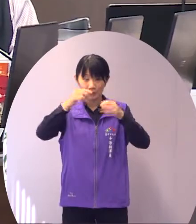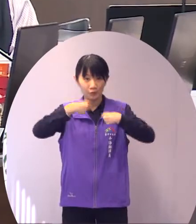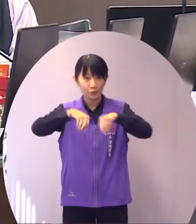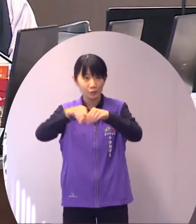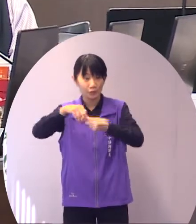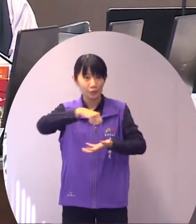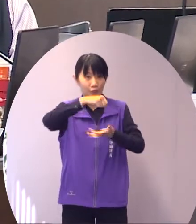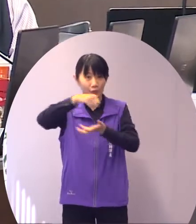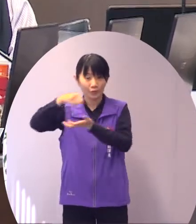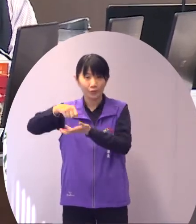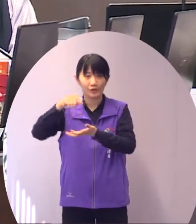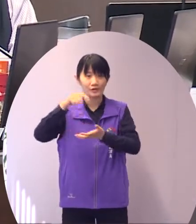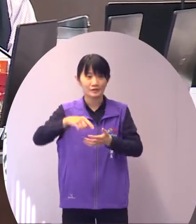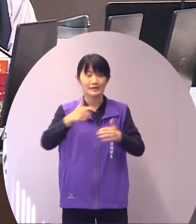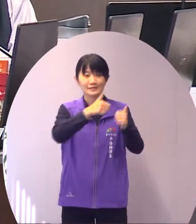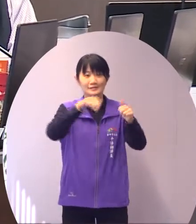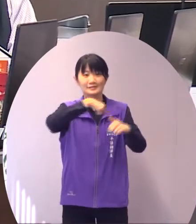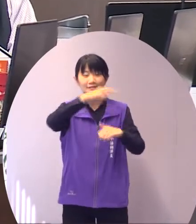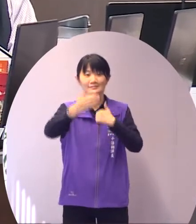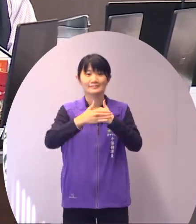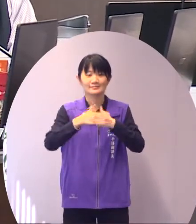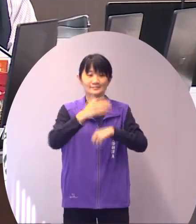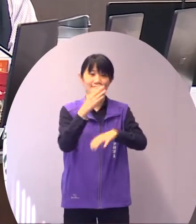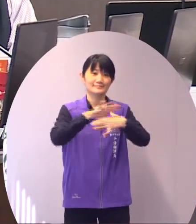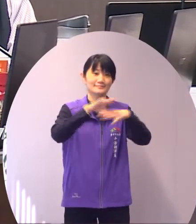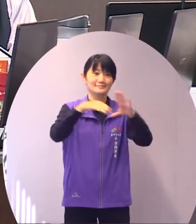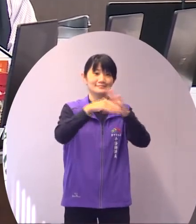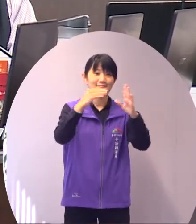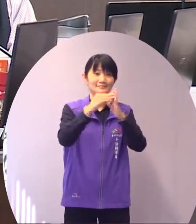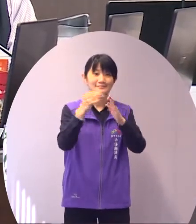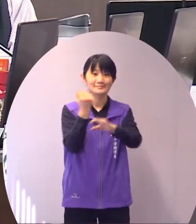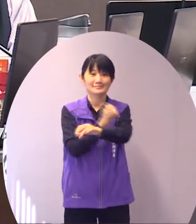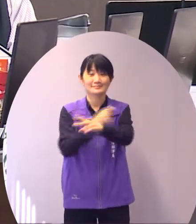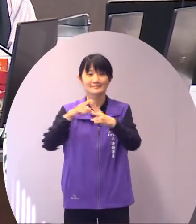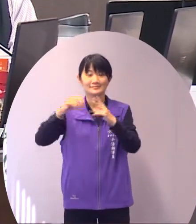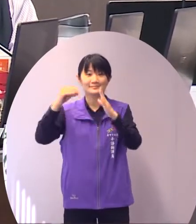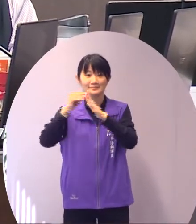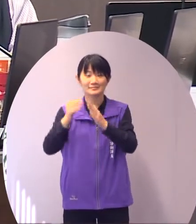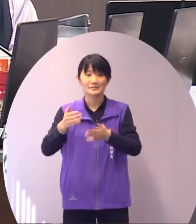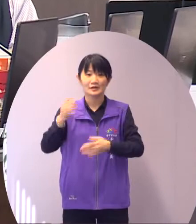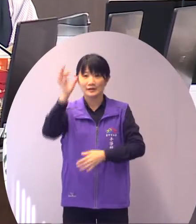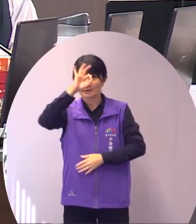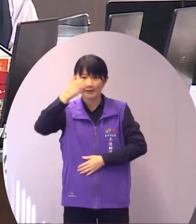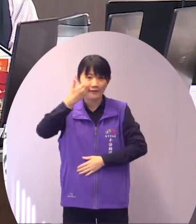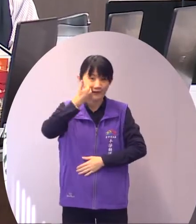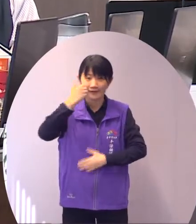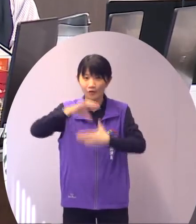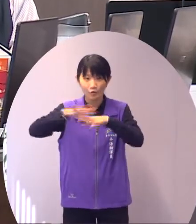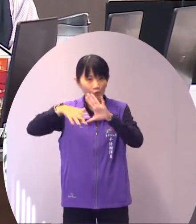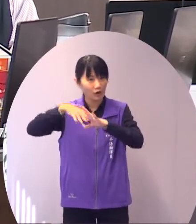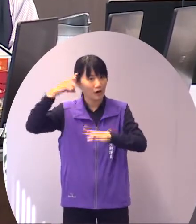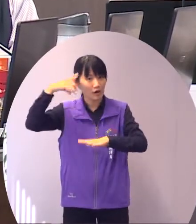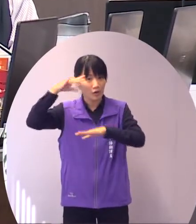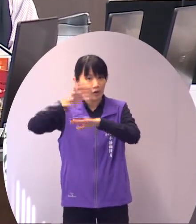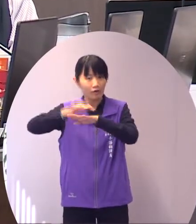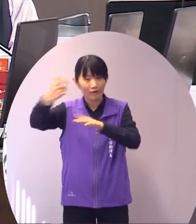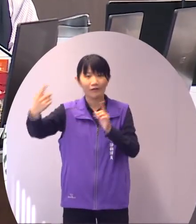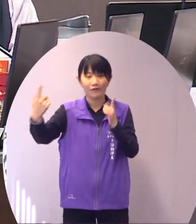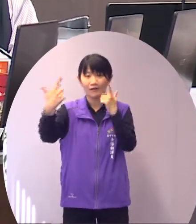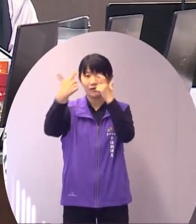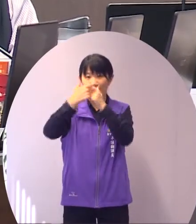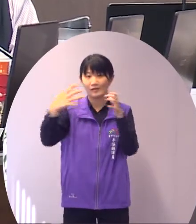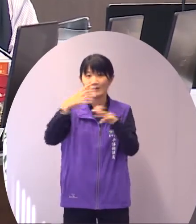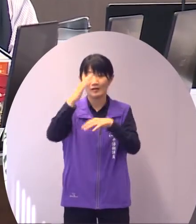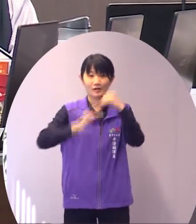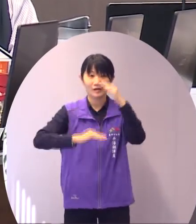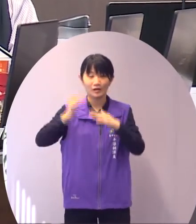像文化局还有劳工局也帮我们推荐一些文创业者，所以我们台中的伴手礼不仅是